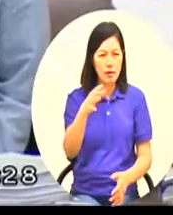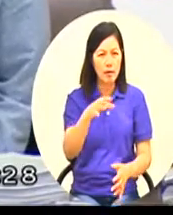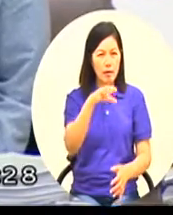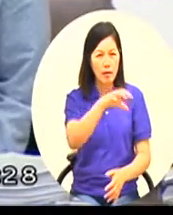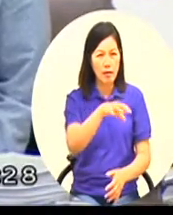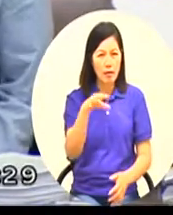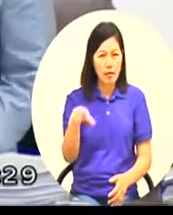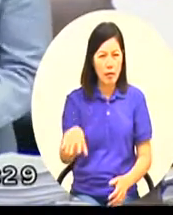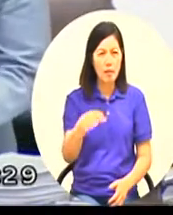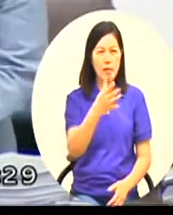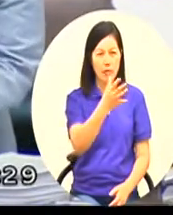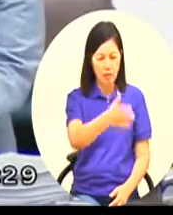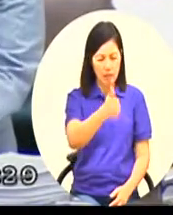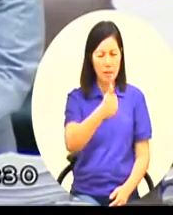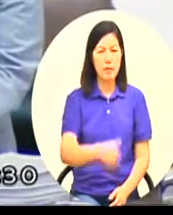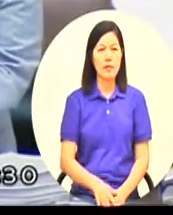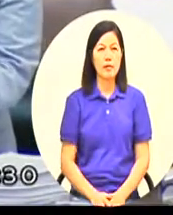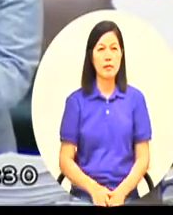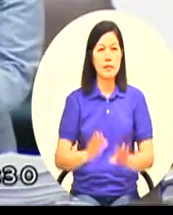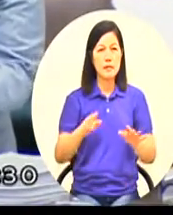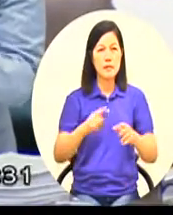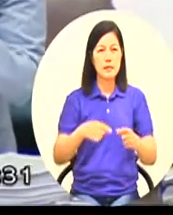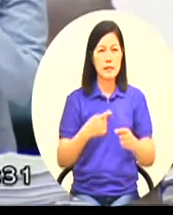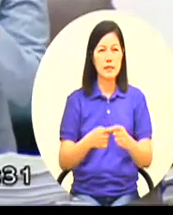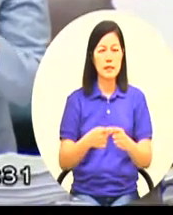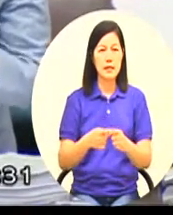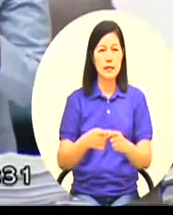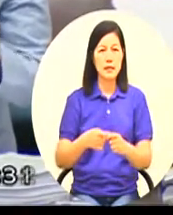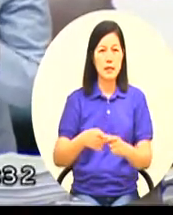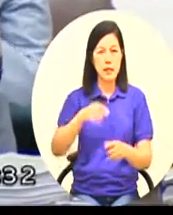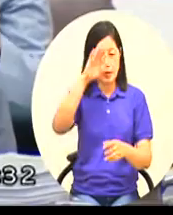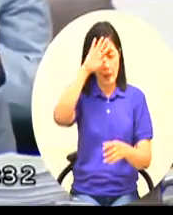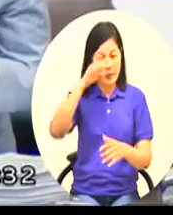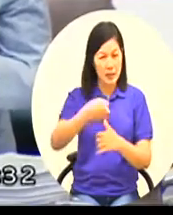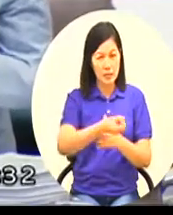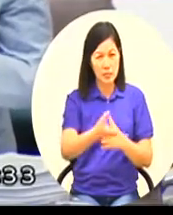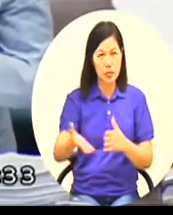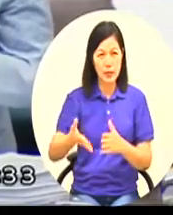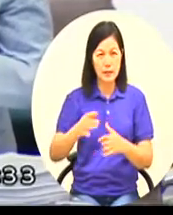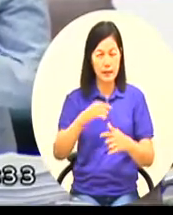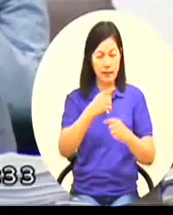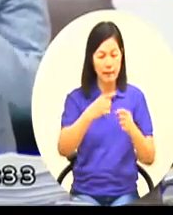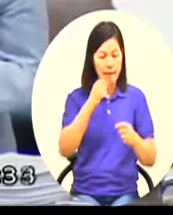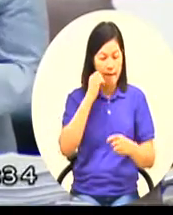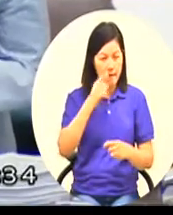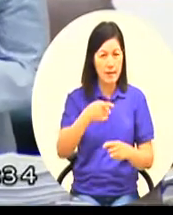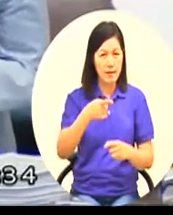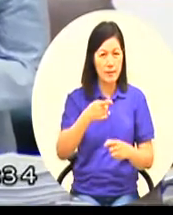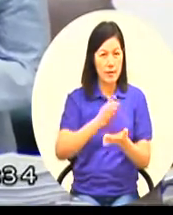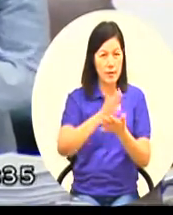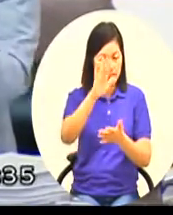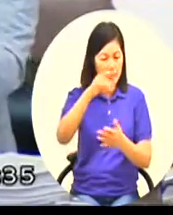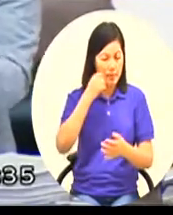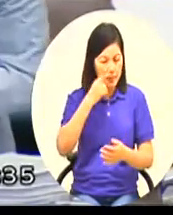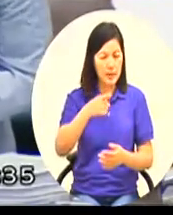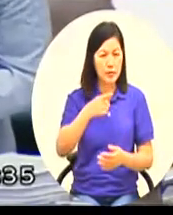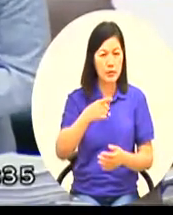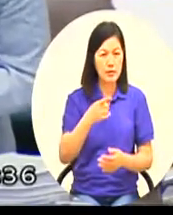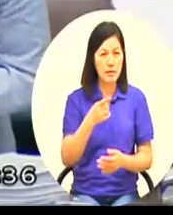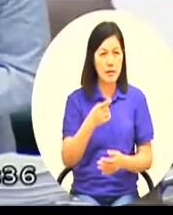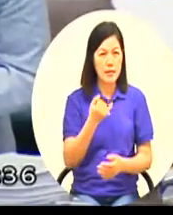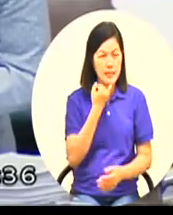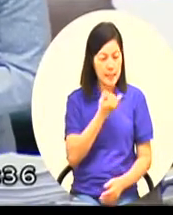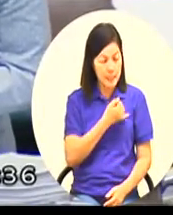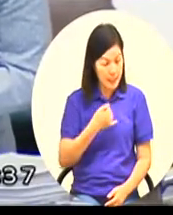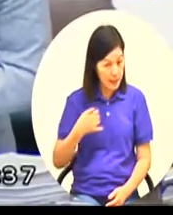在今年，因为我们知道的是疫情在未来的一个月很有可能，我讲的是很有可